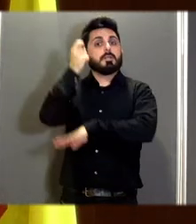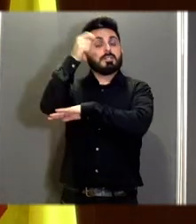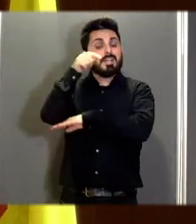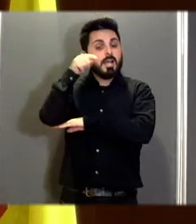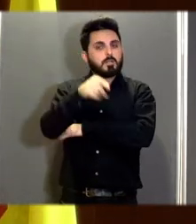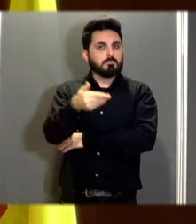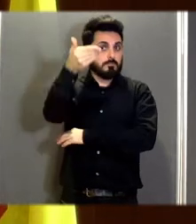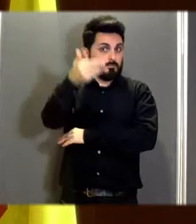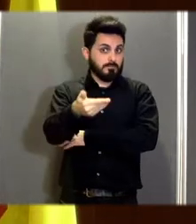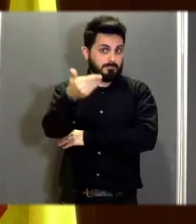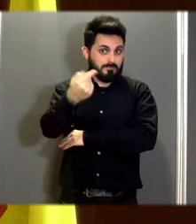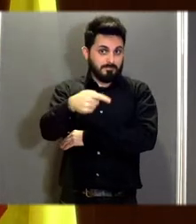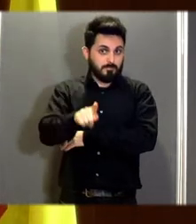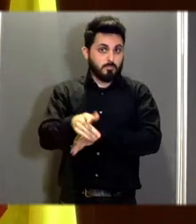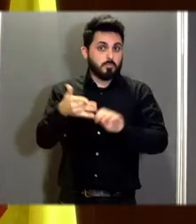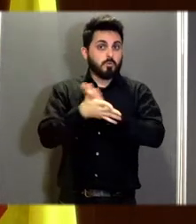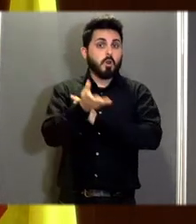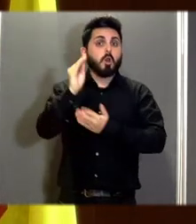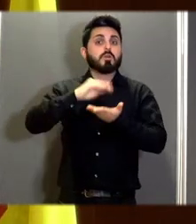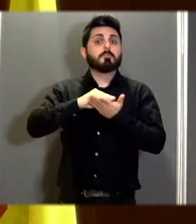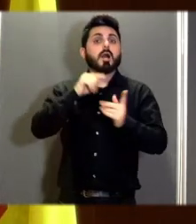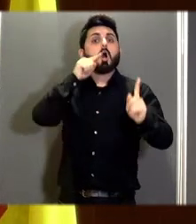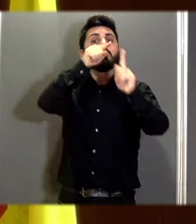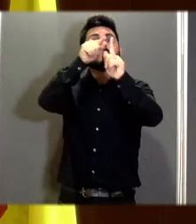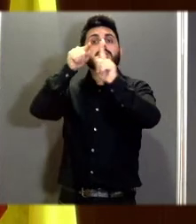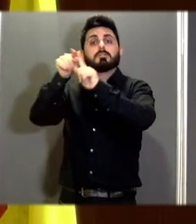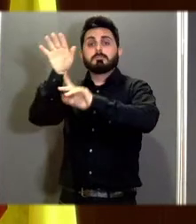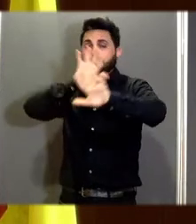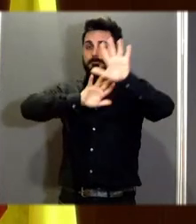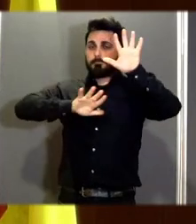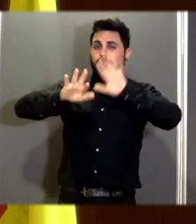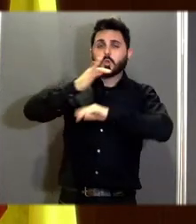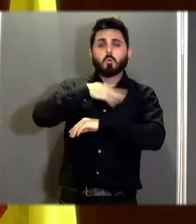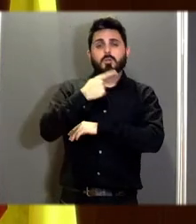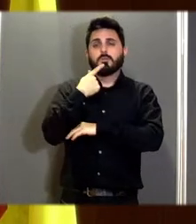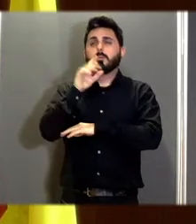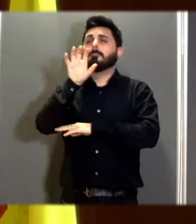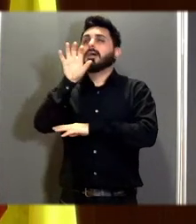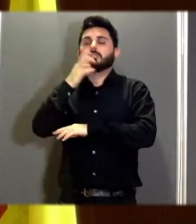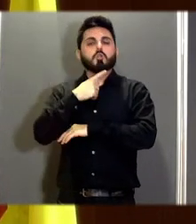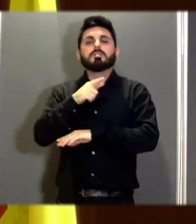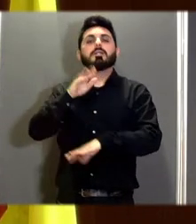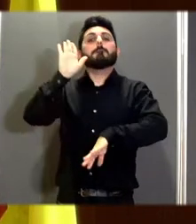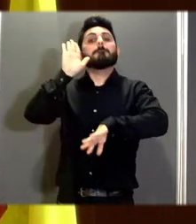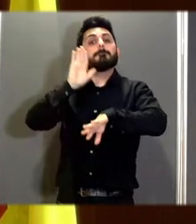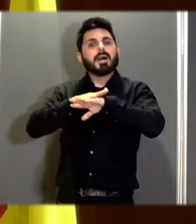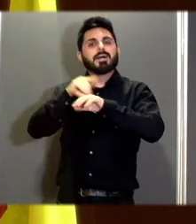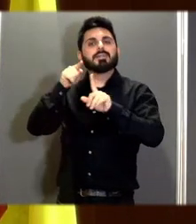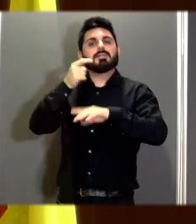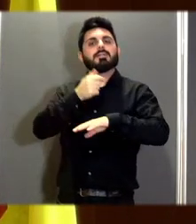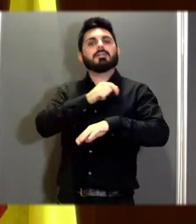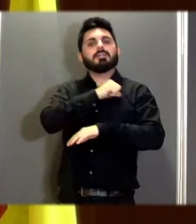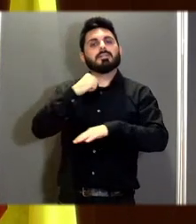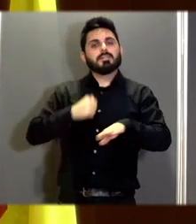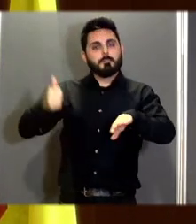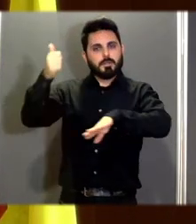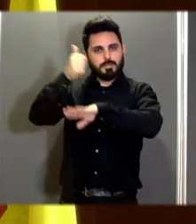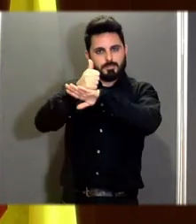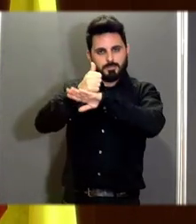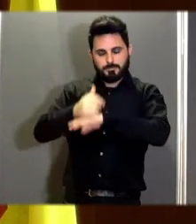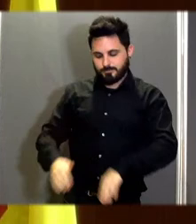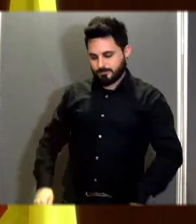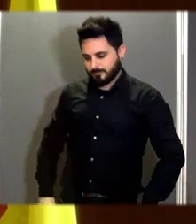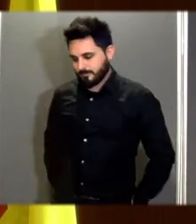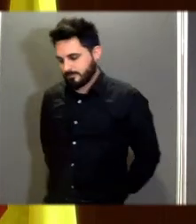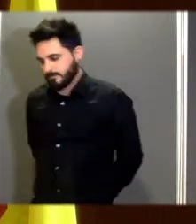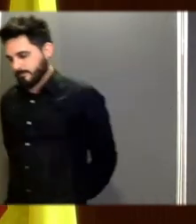perquè de vegades doncs, es confonen objectius o es diu de país. No, per la independència, d'acord?